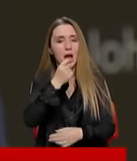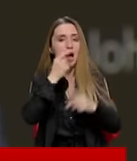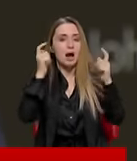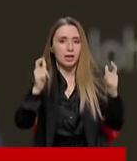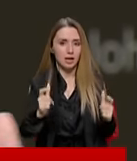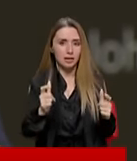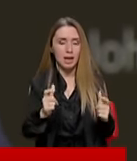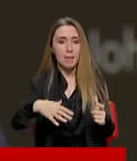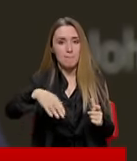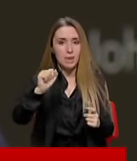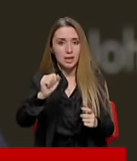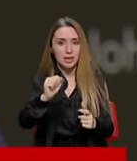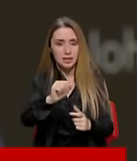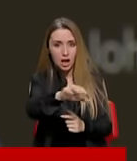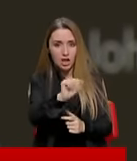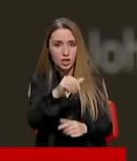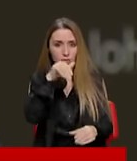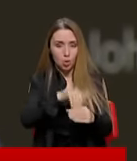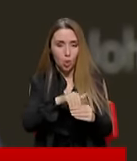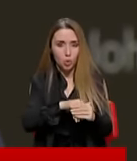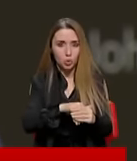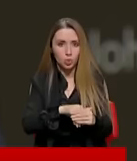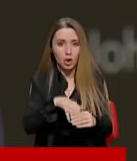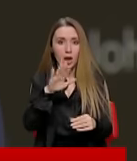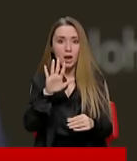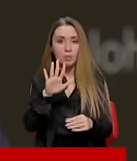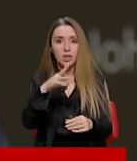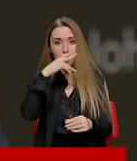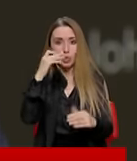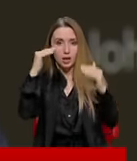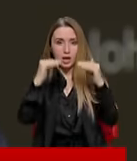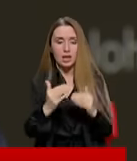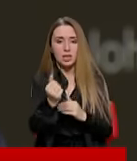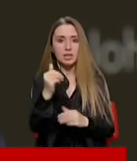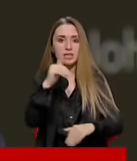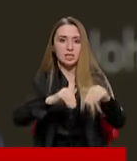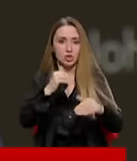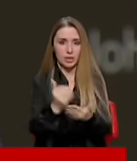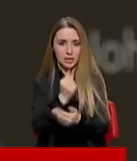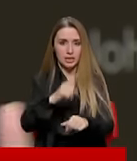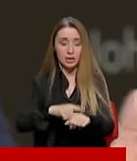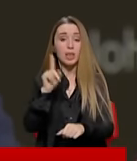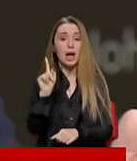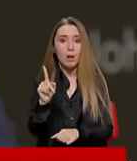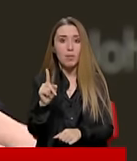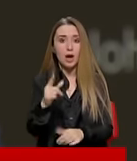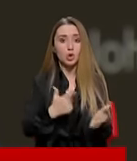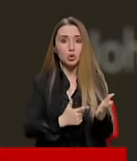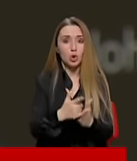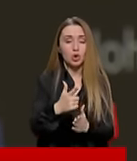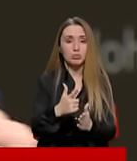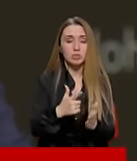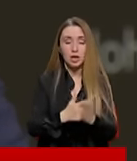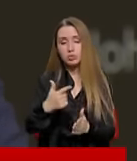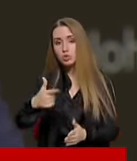Ankara'da merkezde alacağınız oyu 5 puan daha az alın seçimi kazanırken ama kırsalda bir